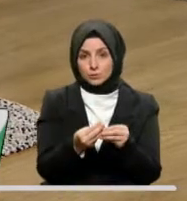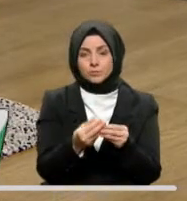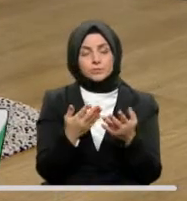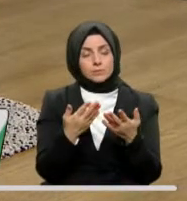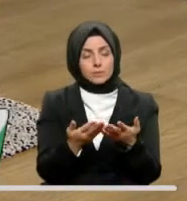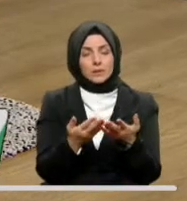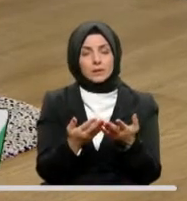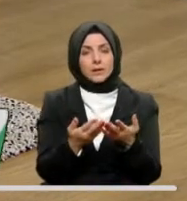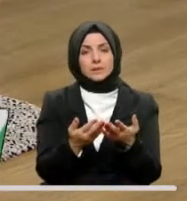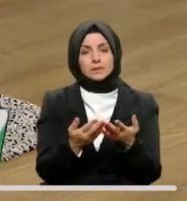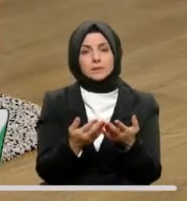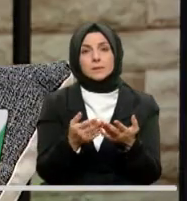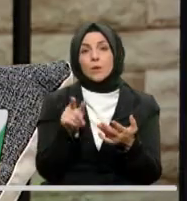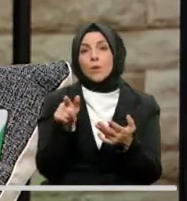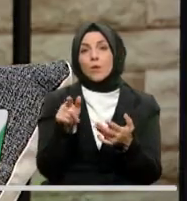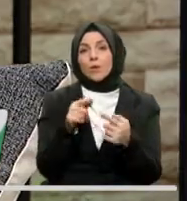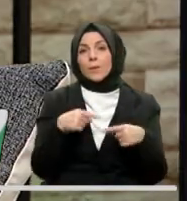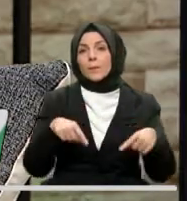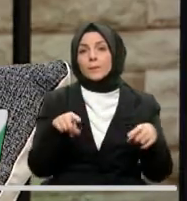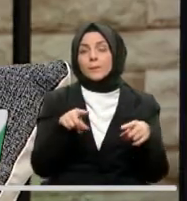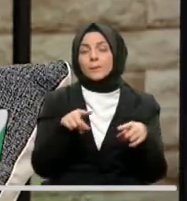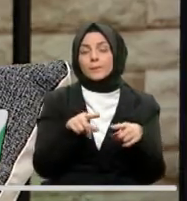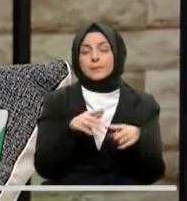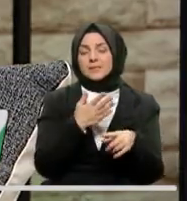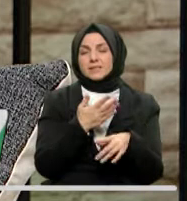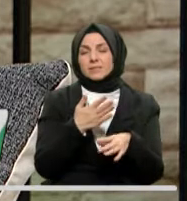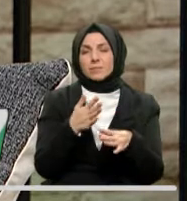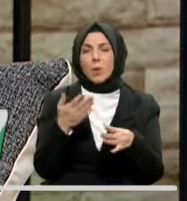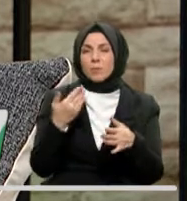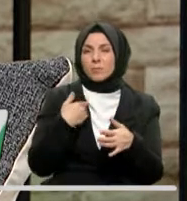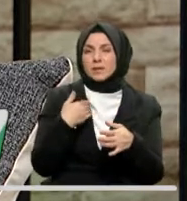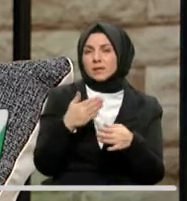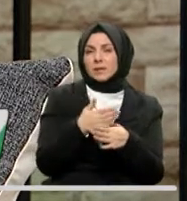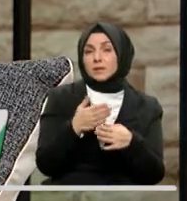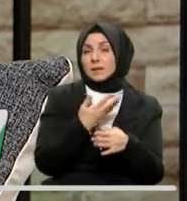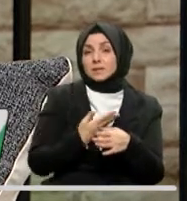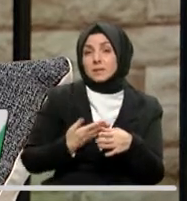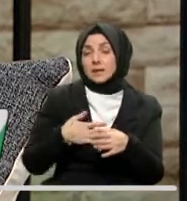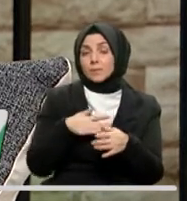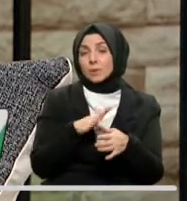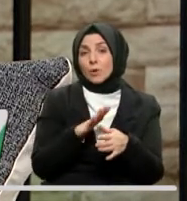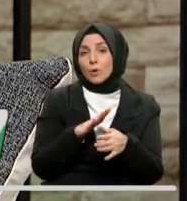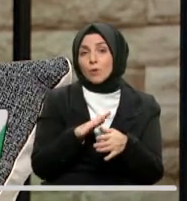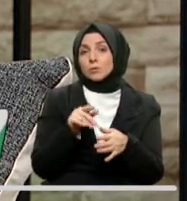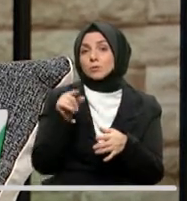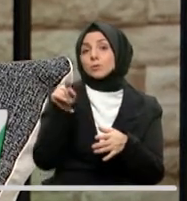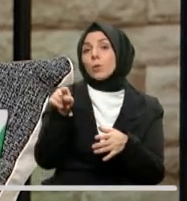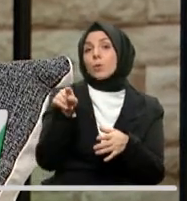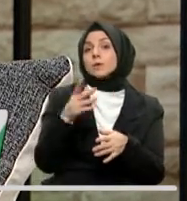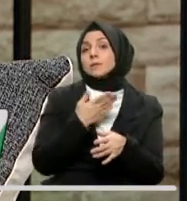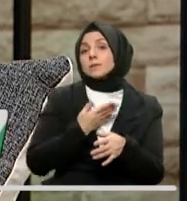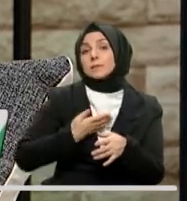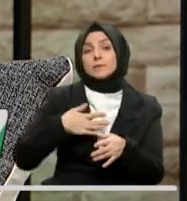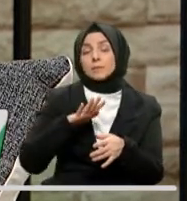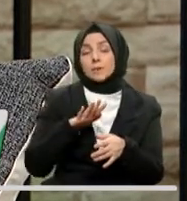kadarını verebiliyorsa size o kadarını veriliyordu işte Neden beni sevmiyor belki kendisi hiç bugüne kadar sevilmedi sevilmediği için nasıl